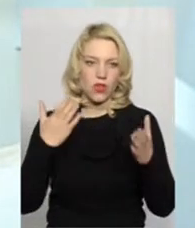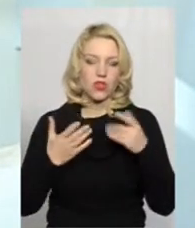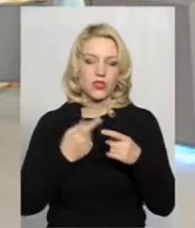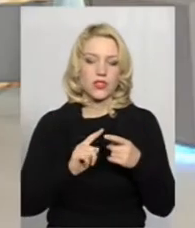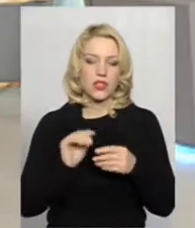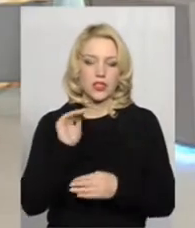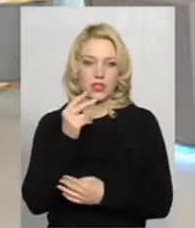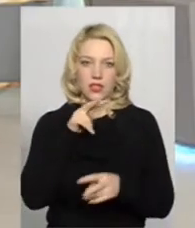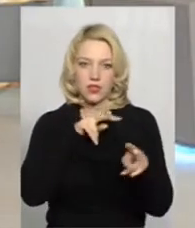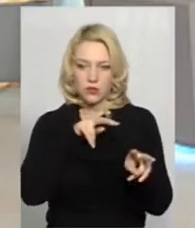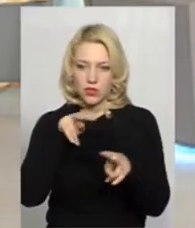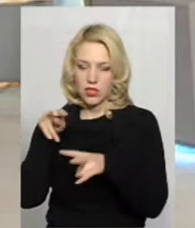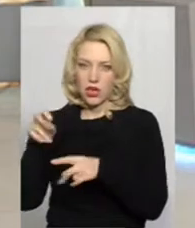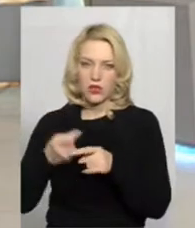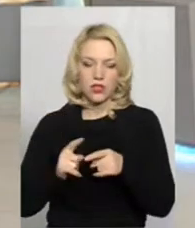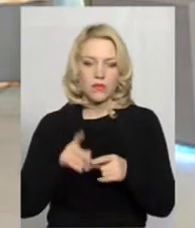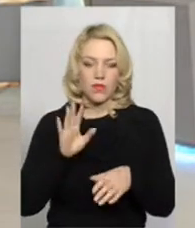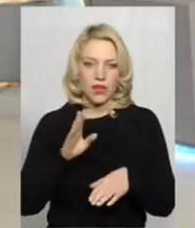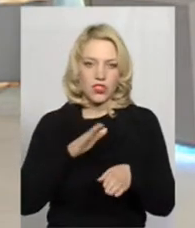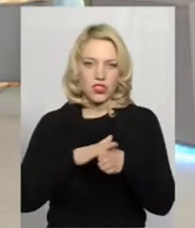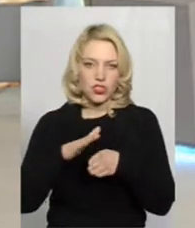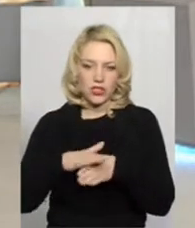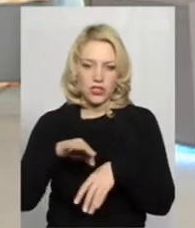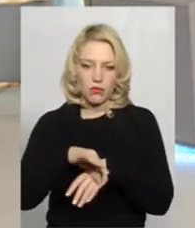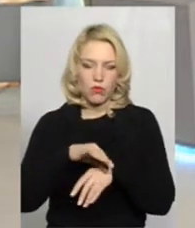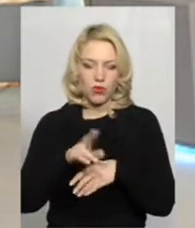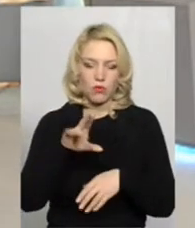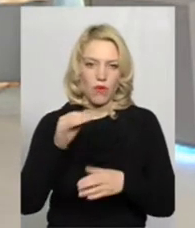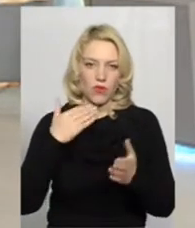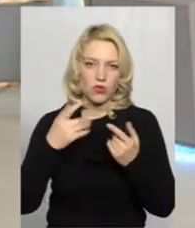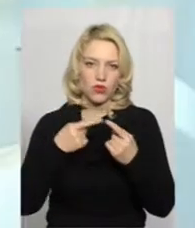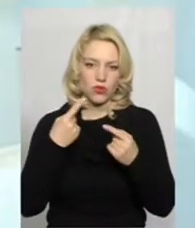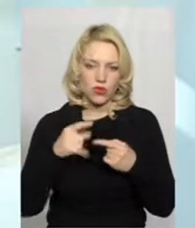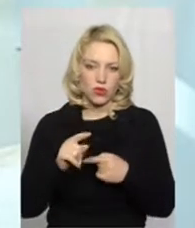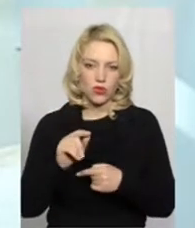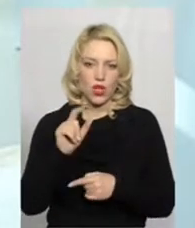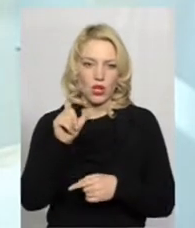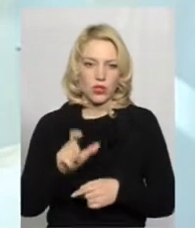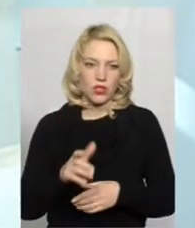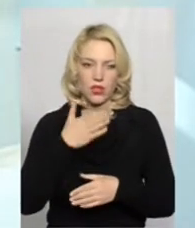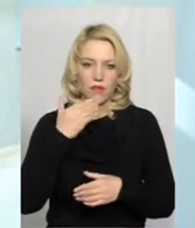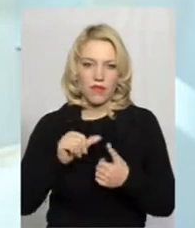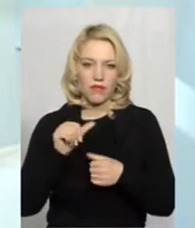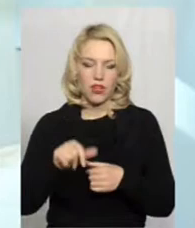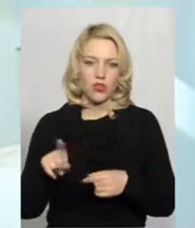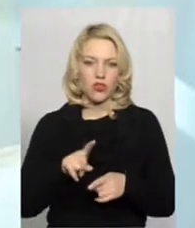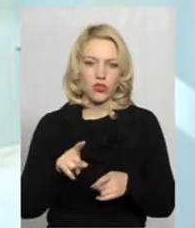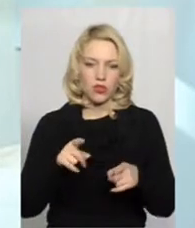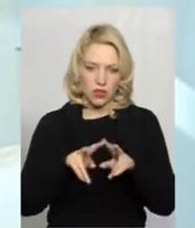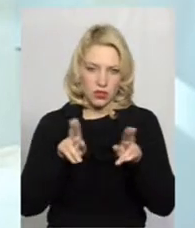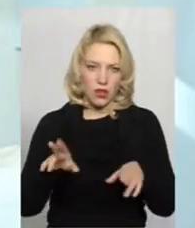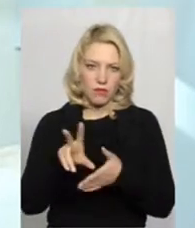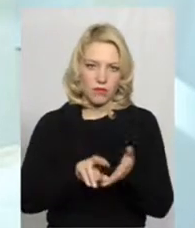ця дитина спостерігає над тим, як чиниться булінг по відношенню до іншої людини, немає виключення, що вона не буде робити